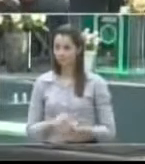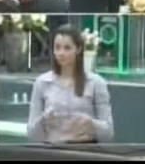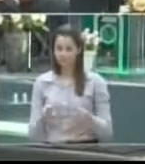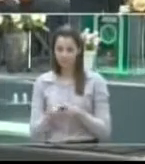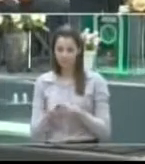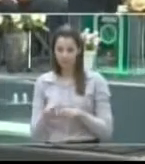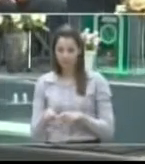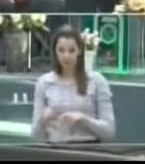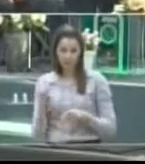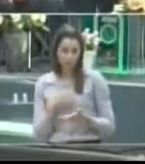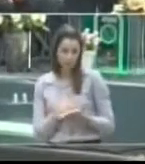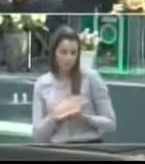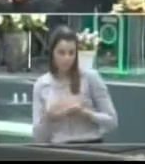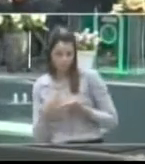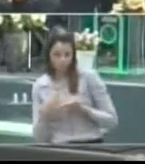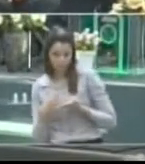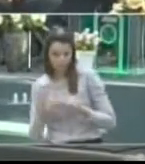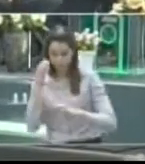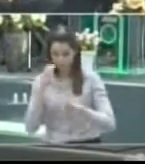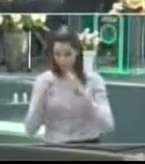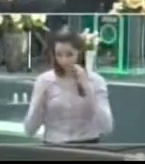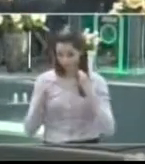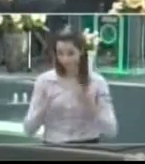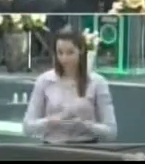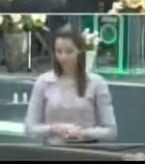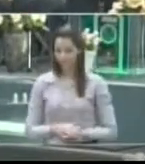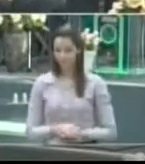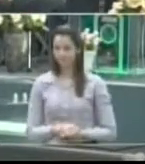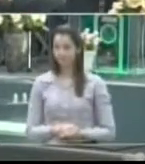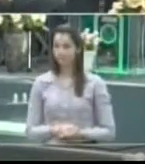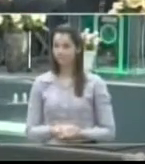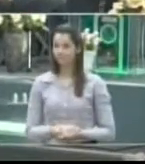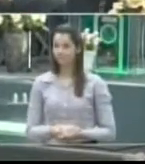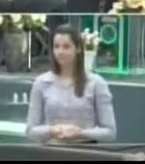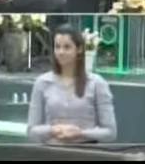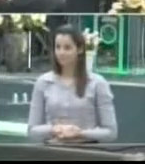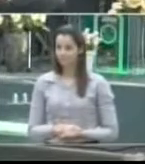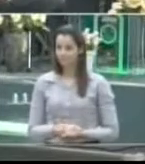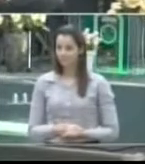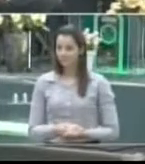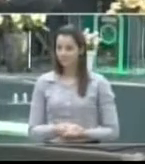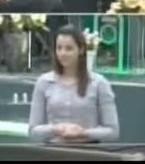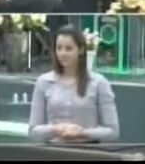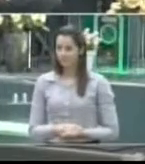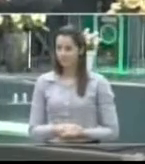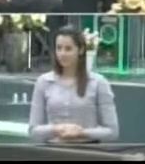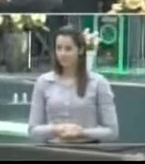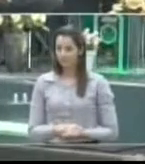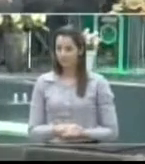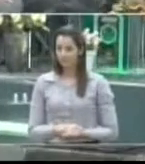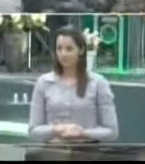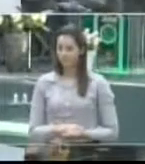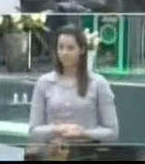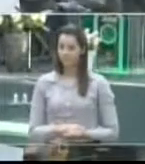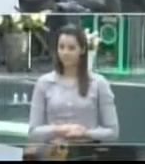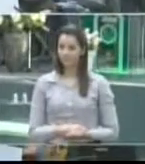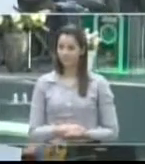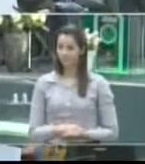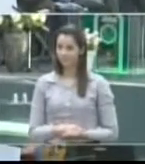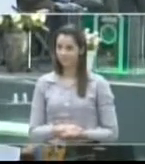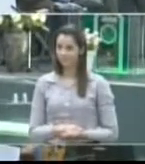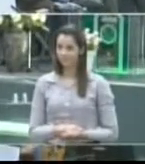der a introdução. Und aufhören, wenn ich aufhöre. E quando eu. Aber alle, die Deutsch